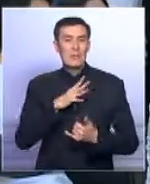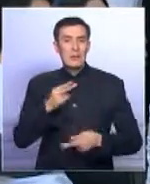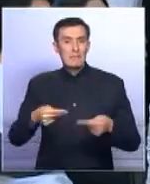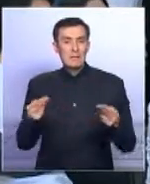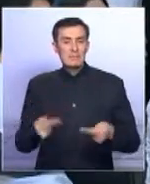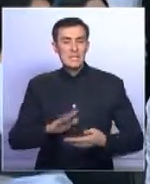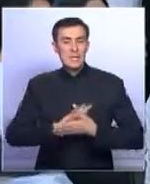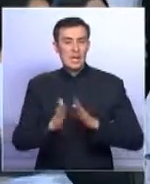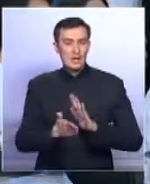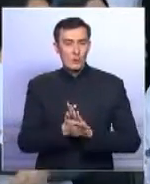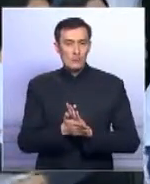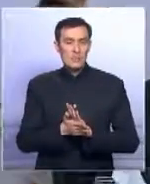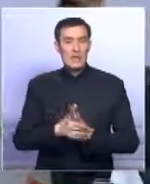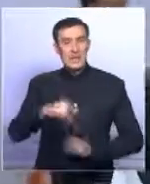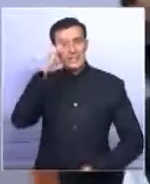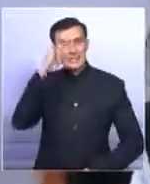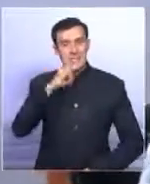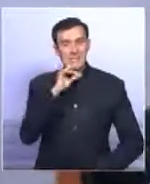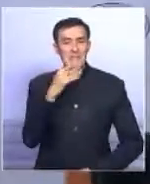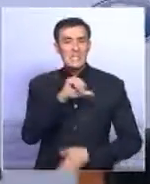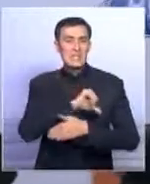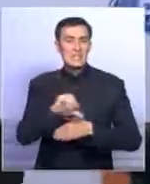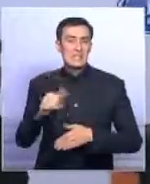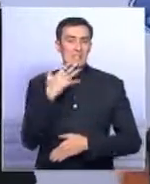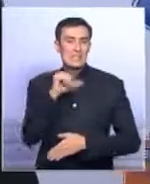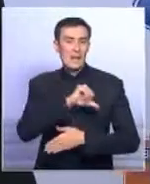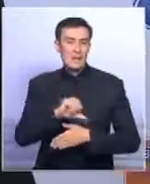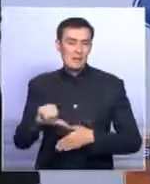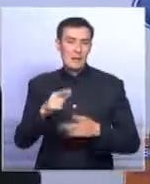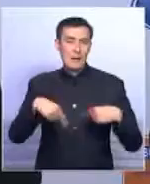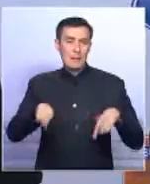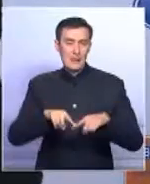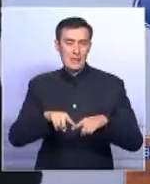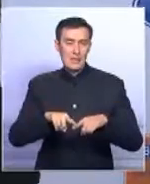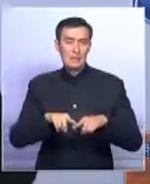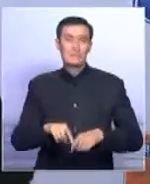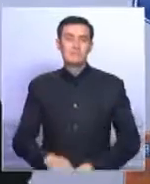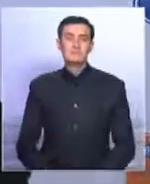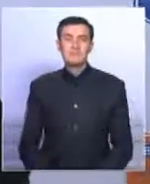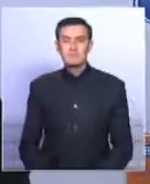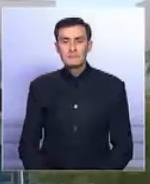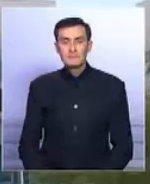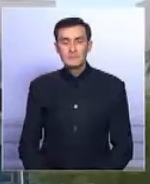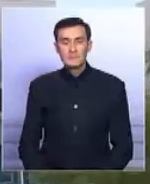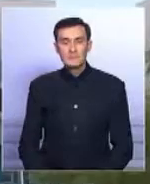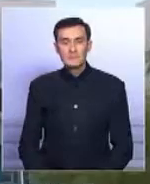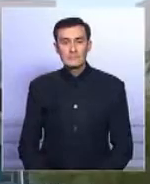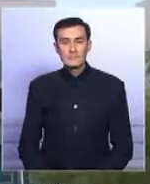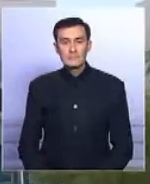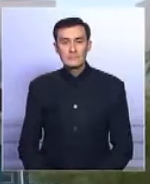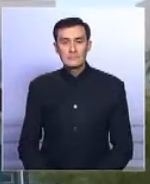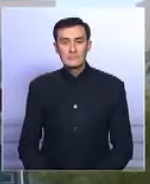подписали ряд соглашений, как с отечественными, так и с иностранными компаниями. Талгат Утигулов, Тимерлан Султангазиев, Атырау, Хабар 24.